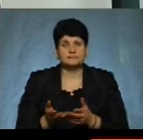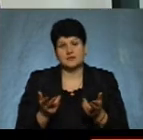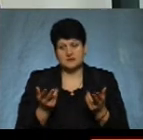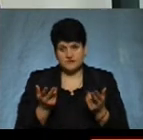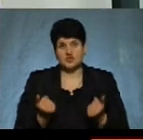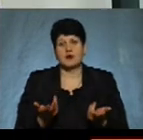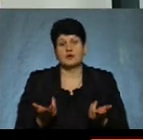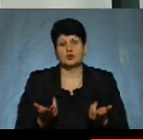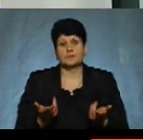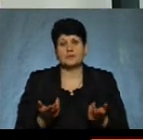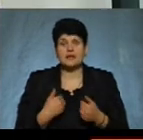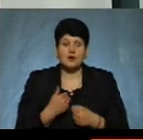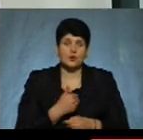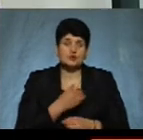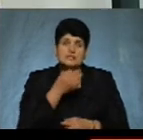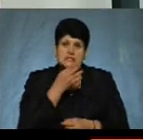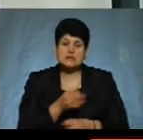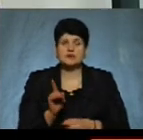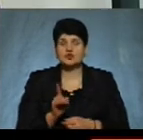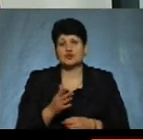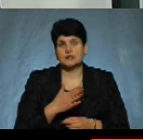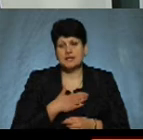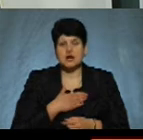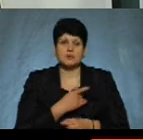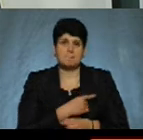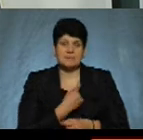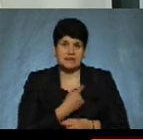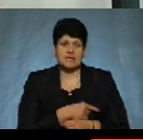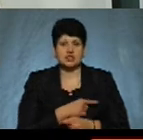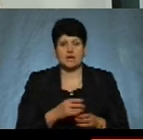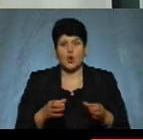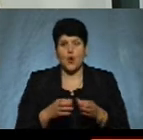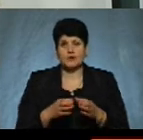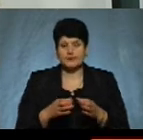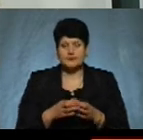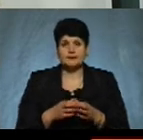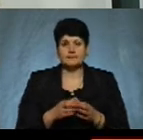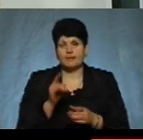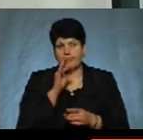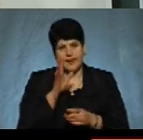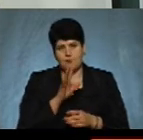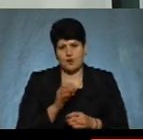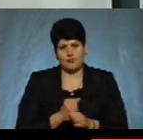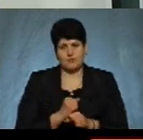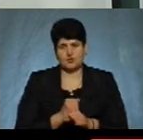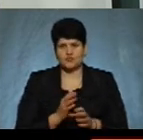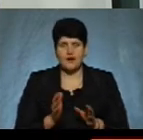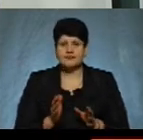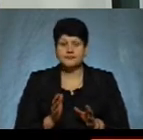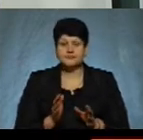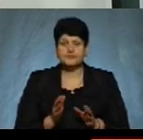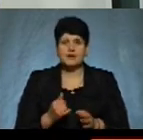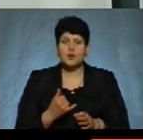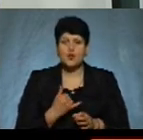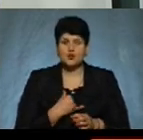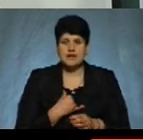Звичайно, що я хочу сказати, що наш медичний колектив досить непогано пропрацював. В нас